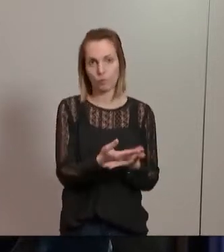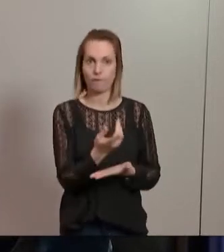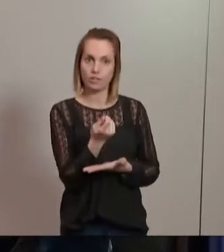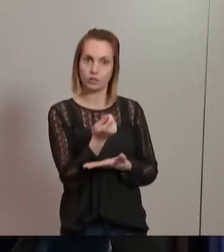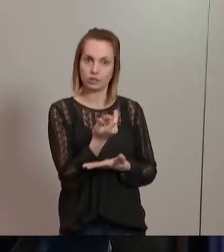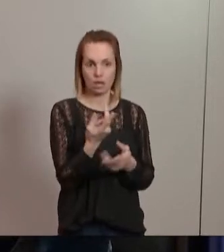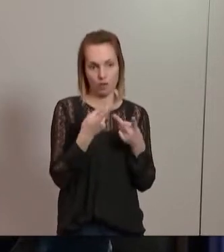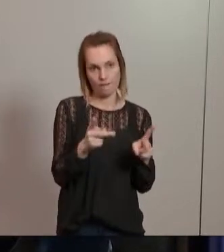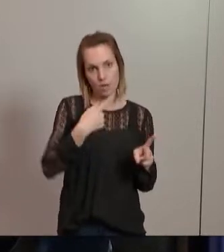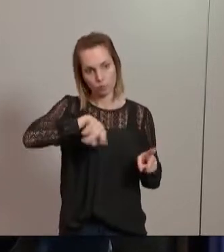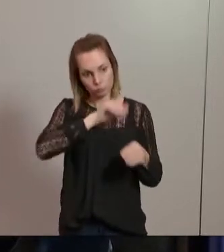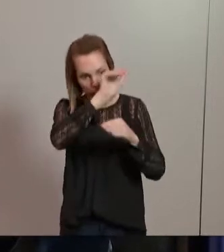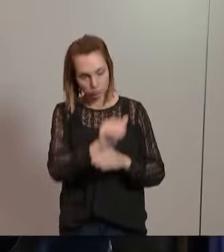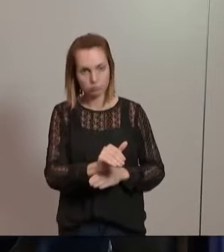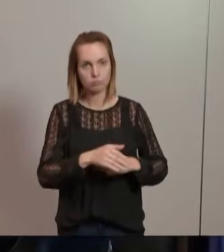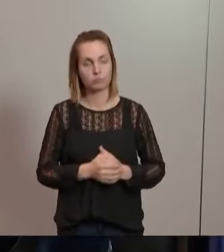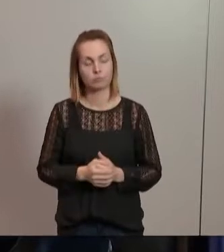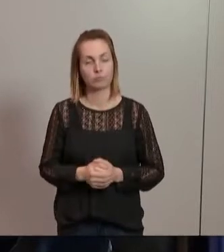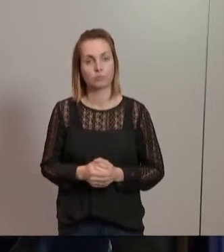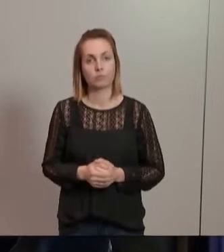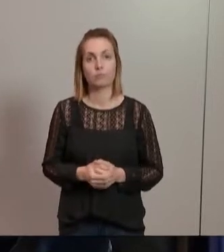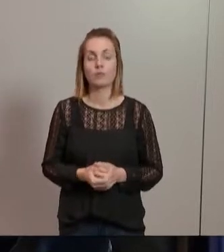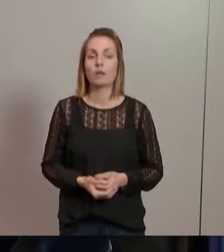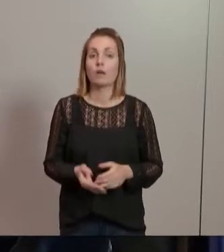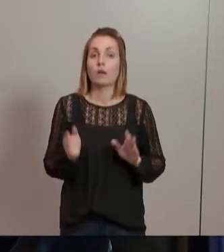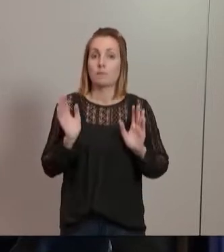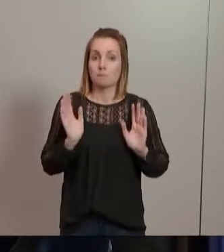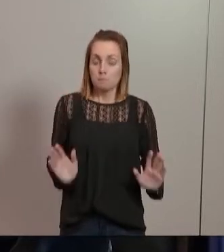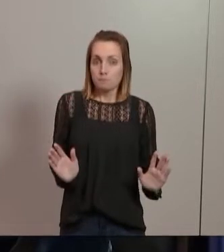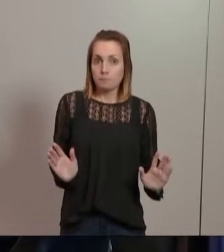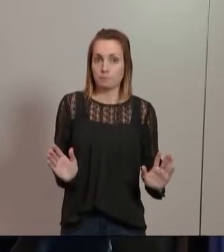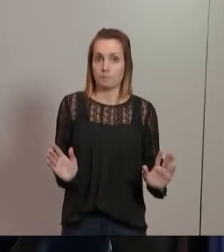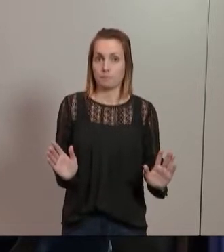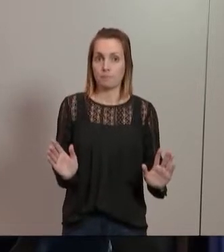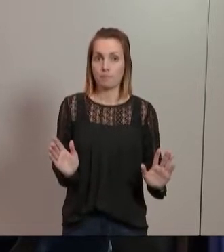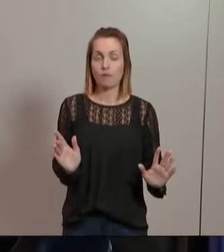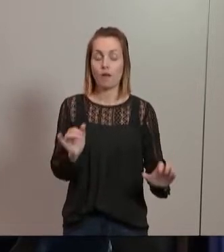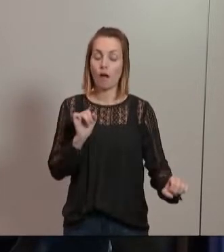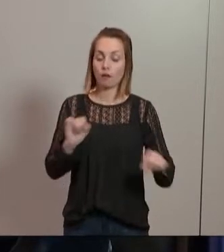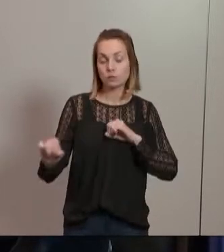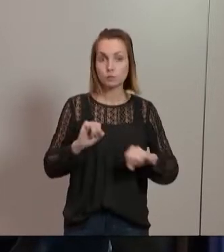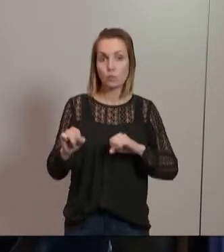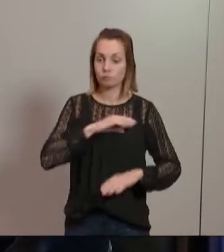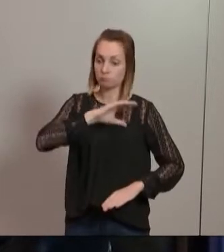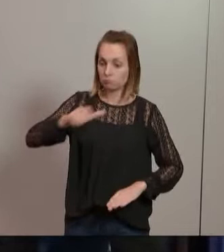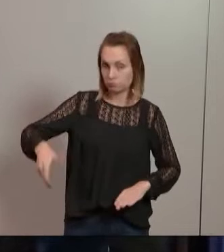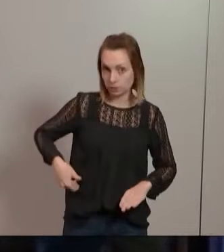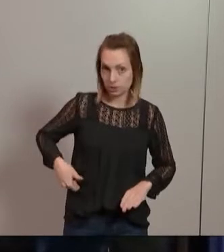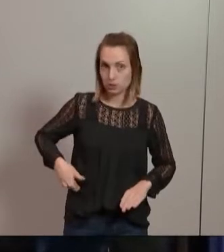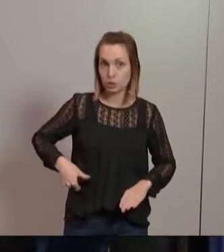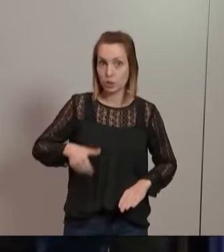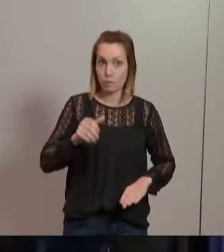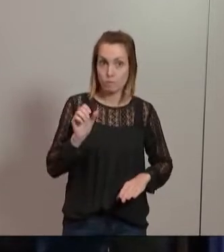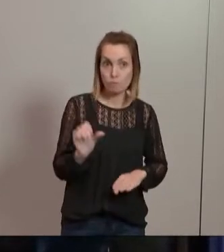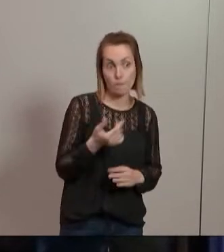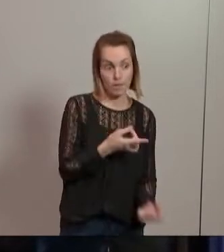de la collectivité. Pour autant, l'action d'une municipalité, premier interlocuteur pour